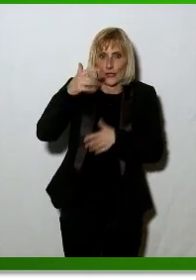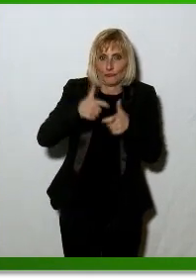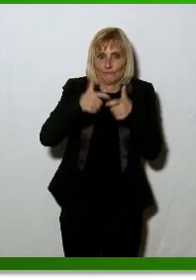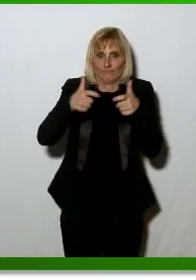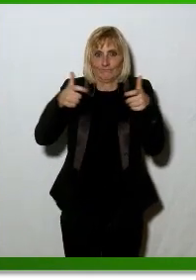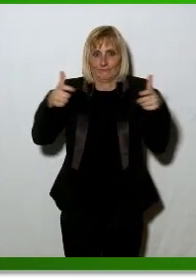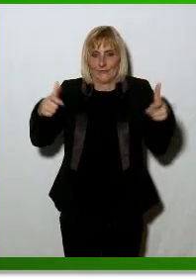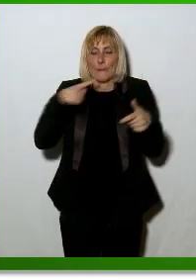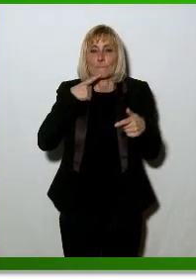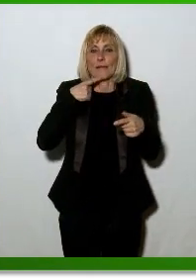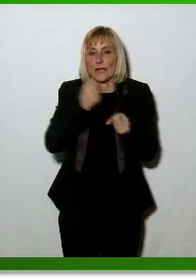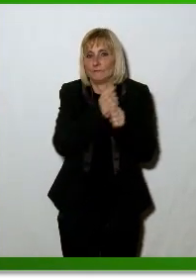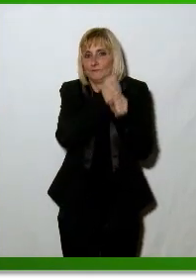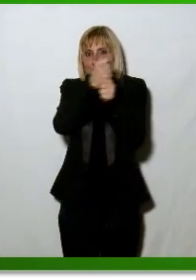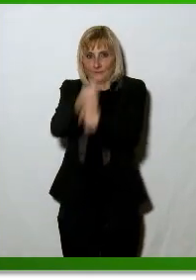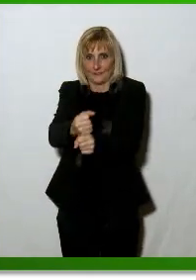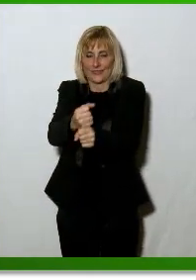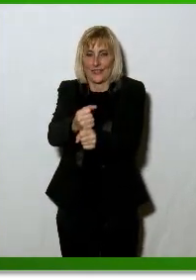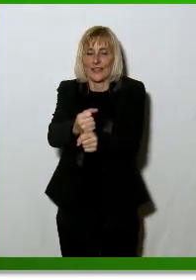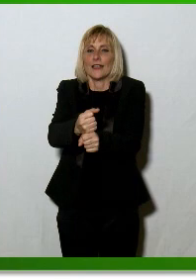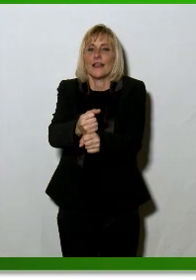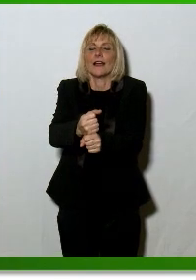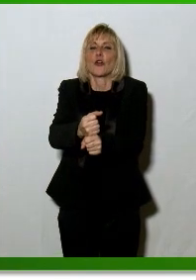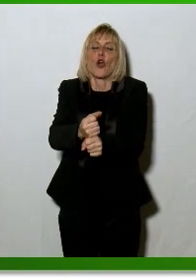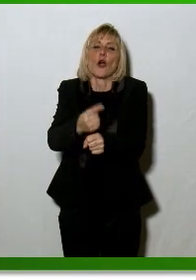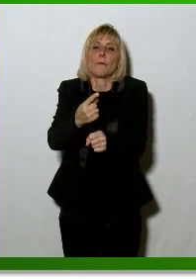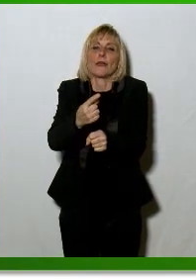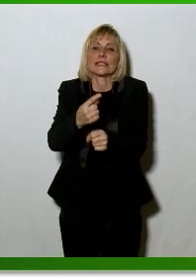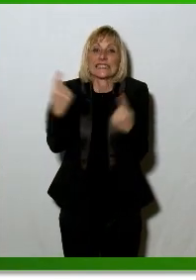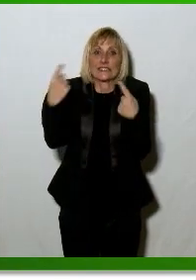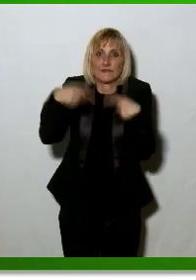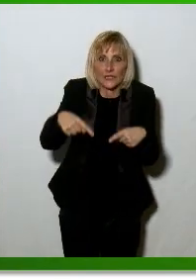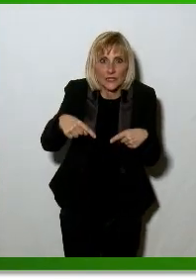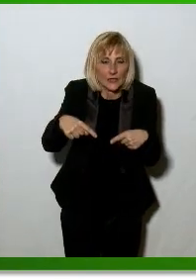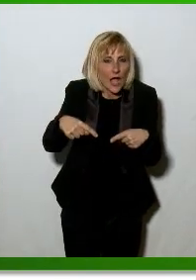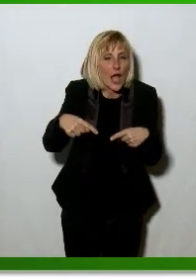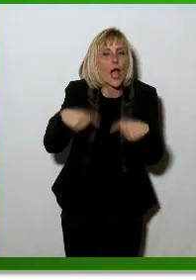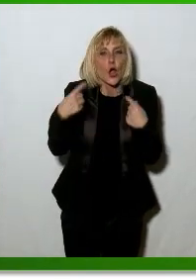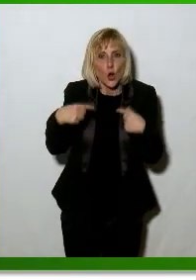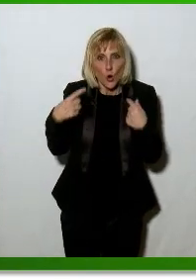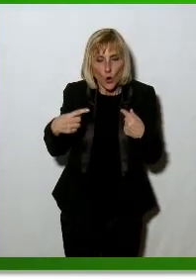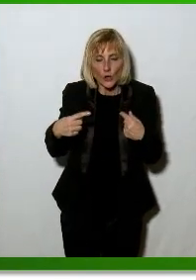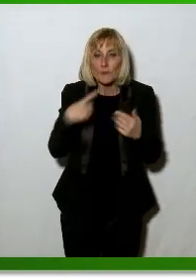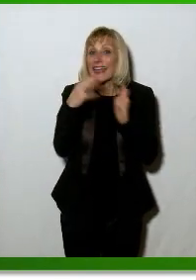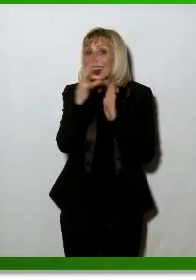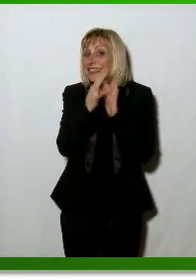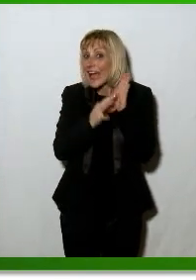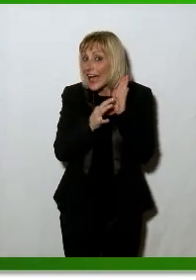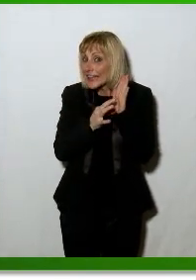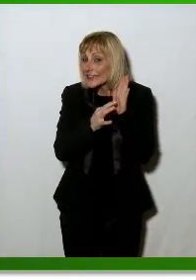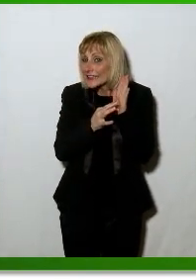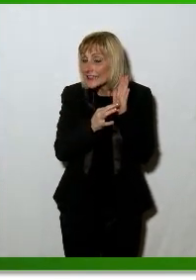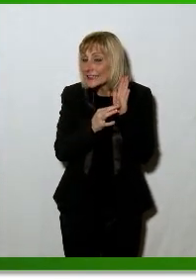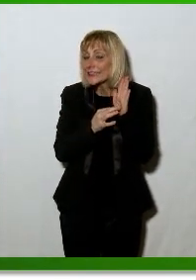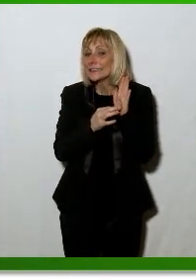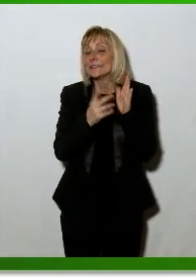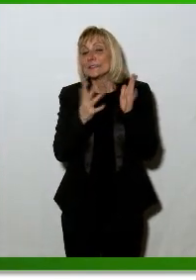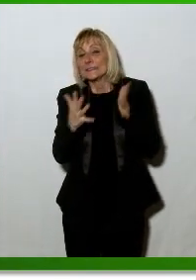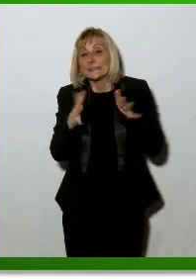sfida è ancora apertissima i dati i dati Infatti non sorridono ancora gli under